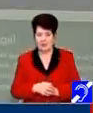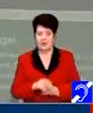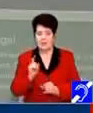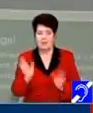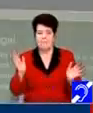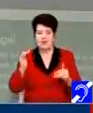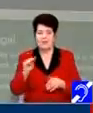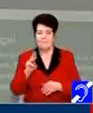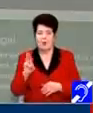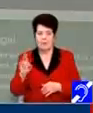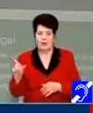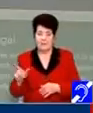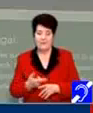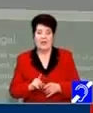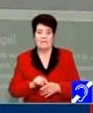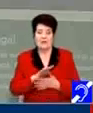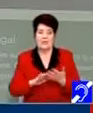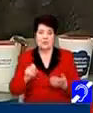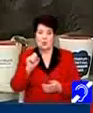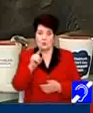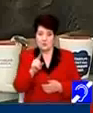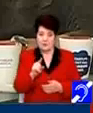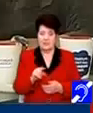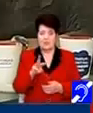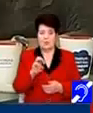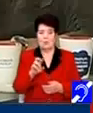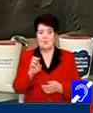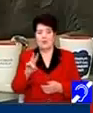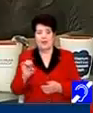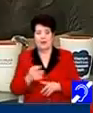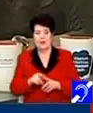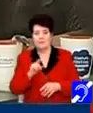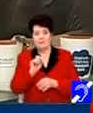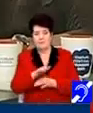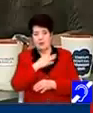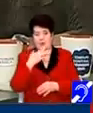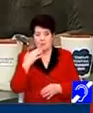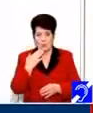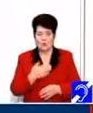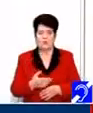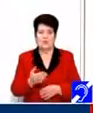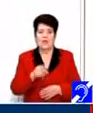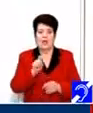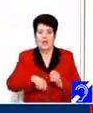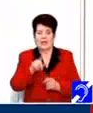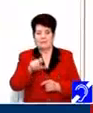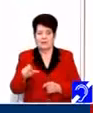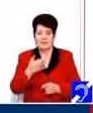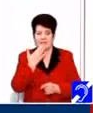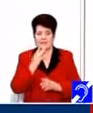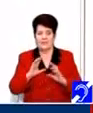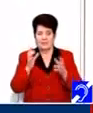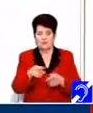platformă. Timp de 3 luni, beneficiarul va trece prin 11 module, va executa mai multe sarcini și va primi feedback de la mentori, experți internaționali,